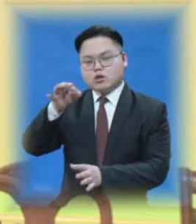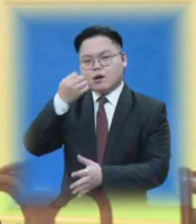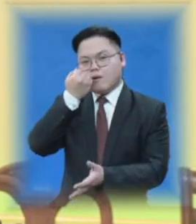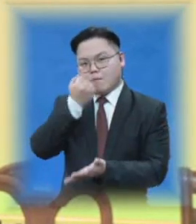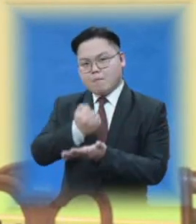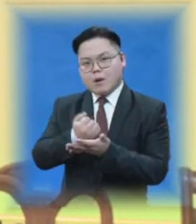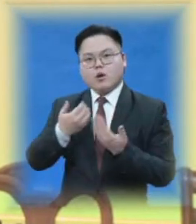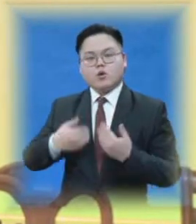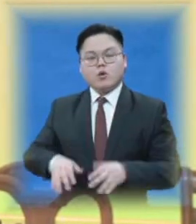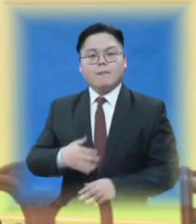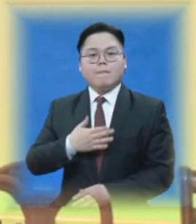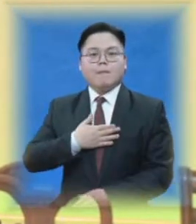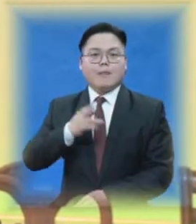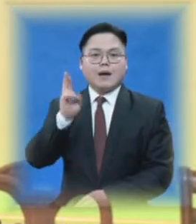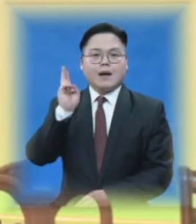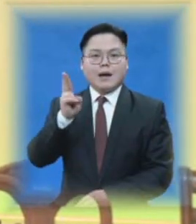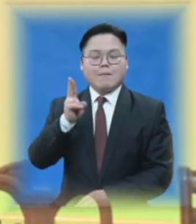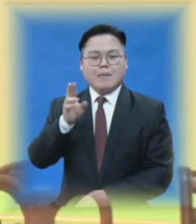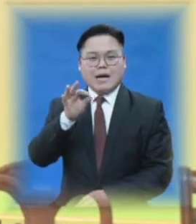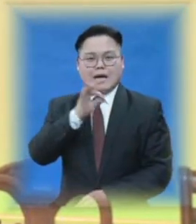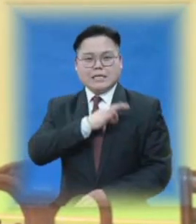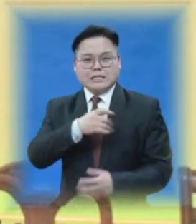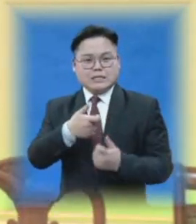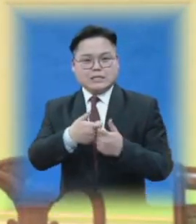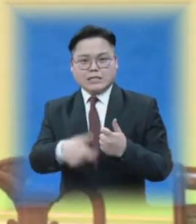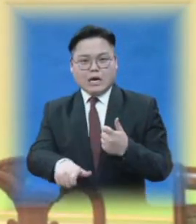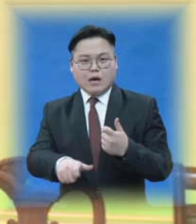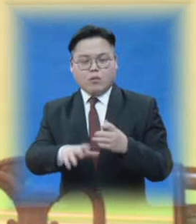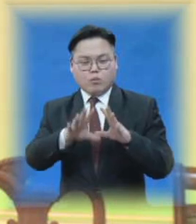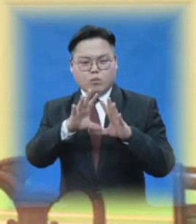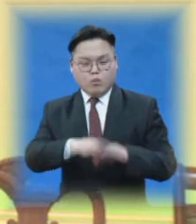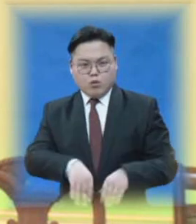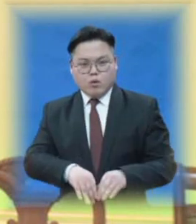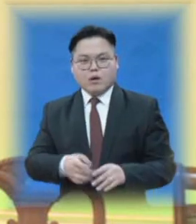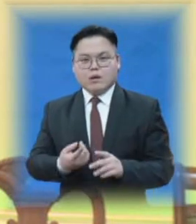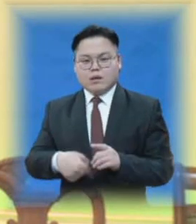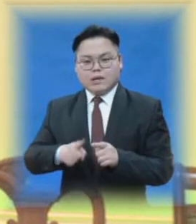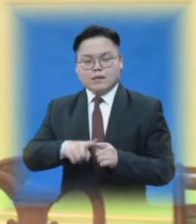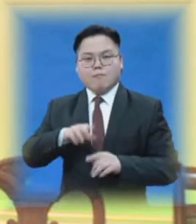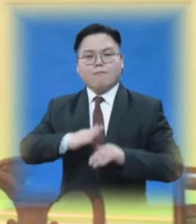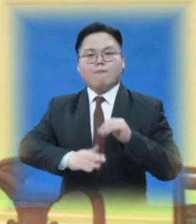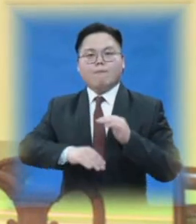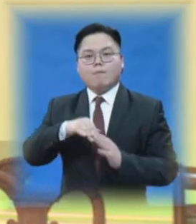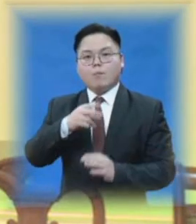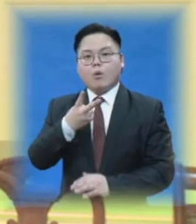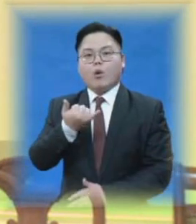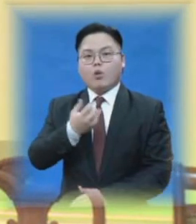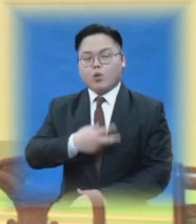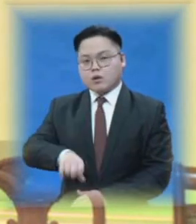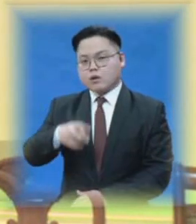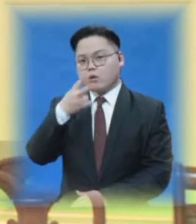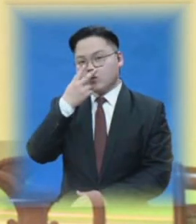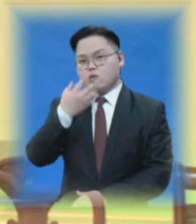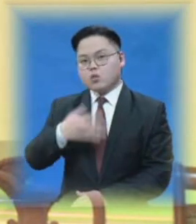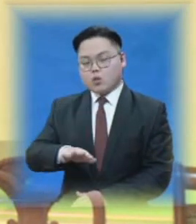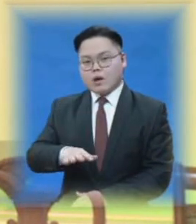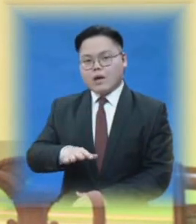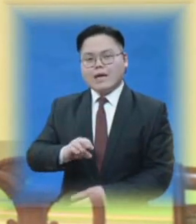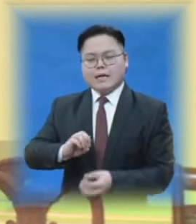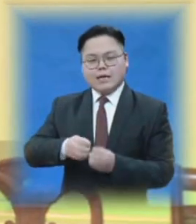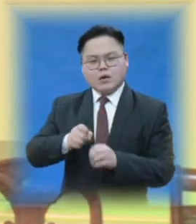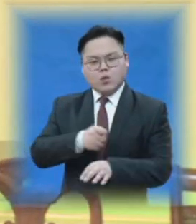шаардлагын төсөл дээр үндсэндээ 2-2 болцож байгаа. Хэрэгжүүлэх хугацаа маань бид нар бол нийслэлийн орон сууцны